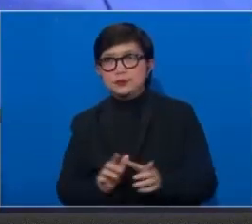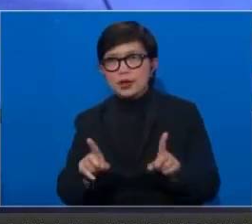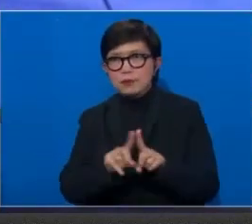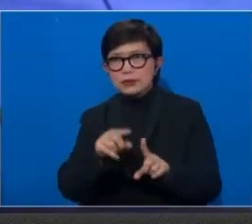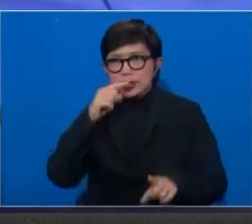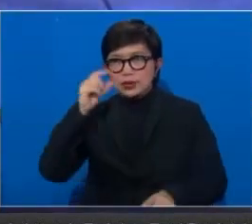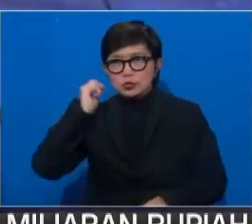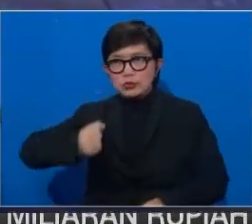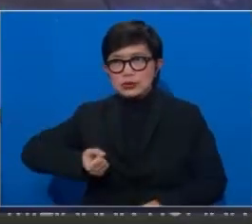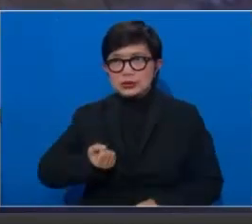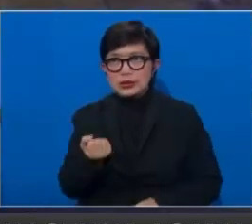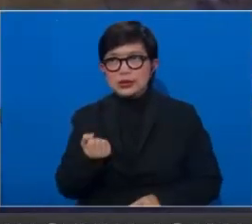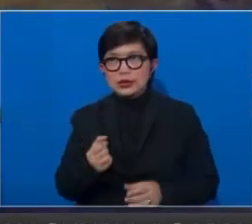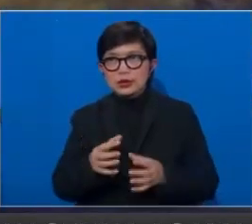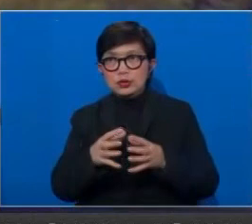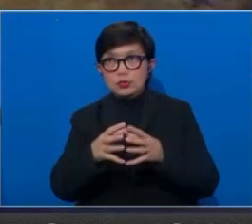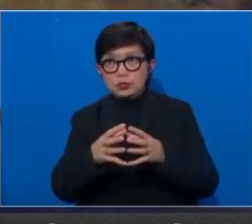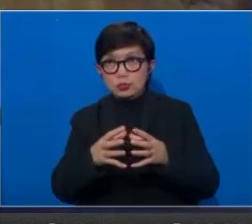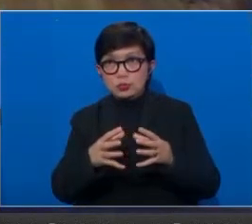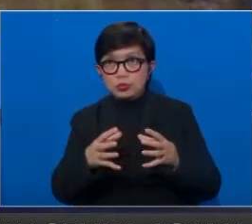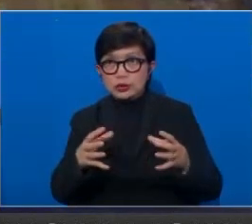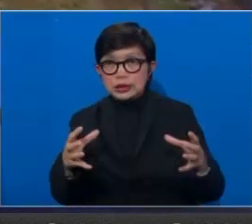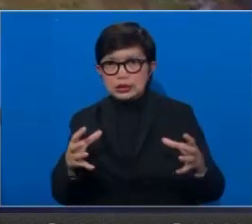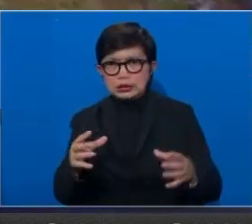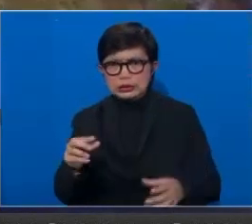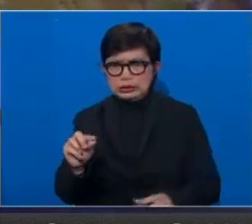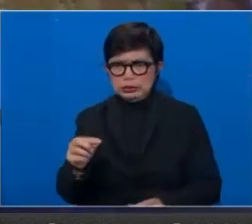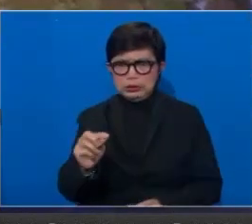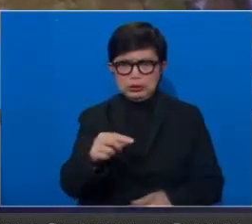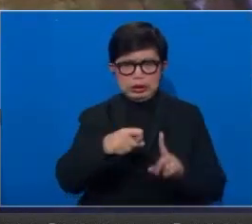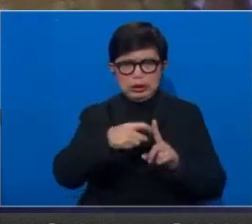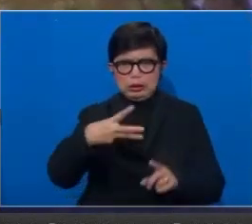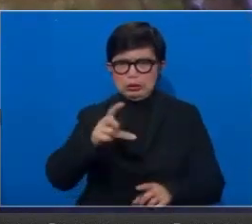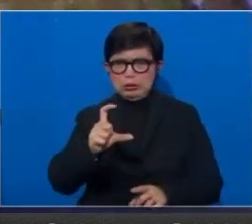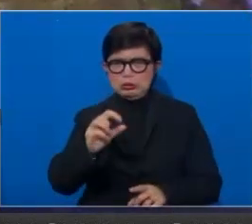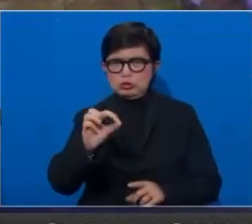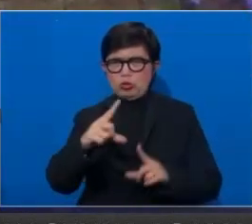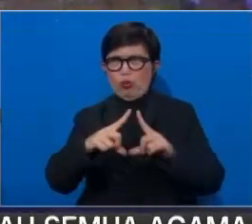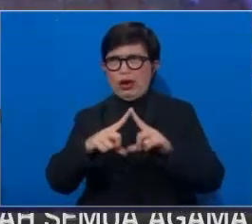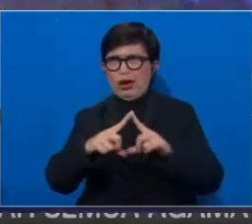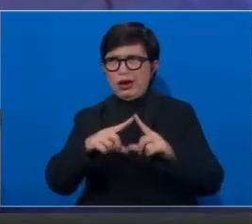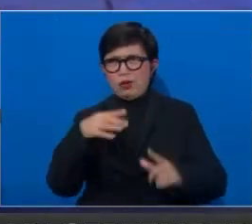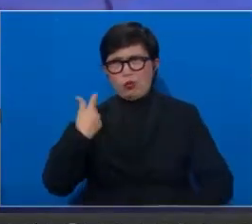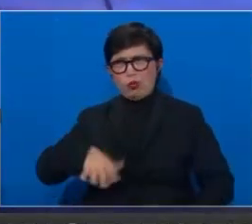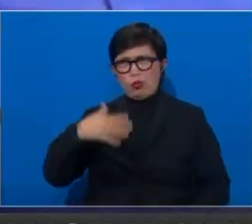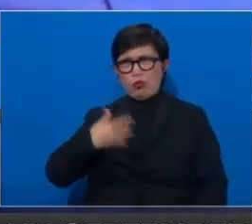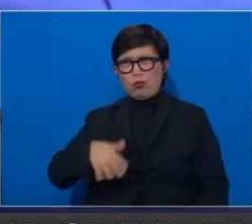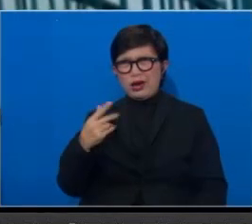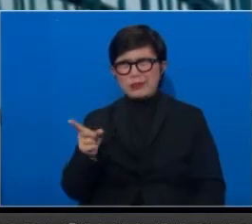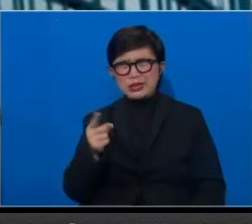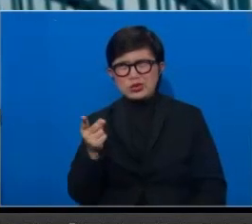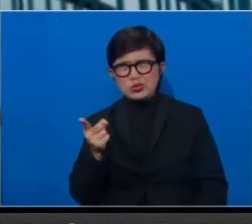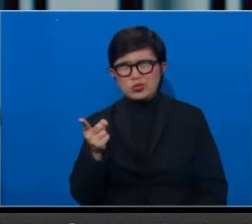membiakkan hewan yang dijadikan pakan. Mereka membiakkan kecoa jenis dubia yang hasilkan cuan jutaan rupiah.